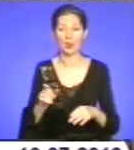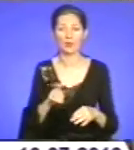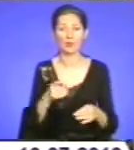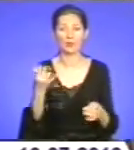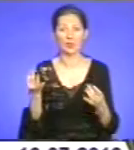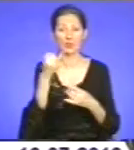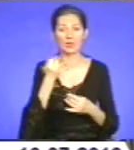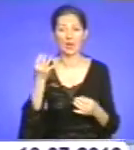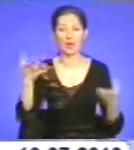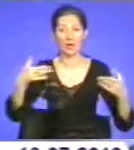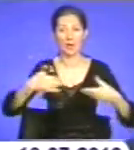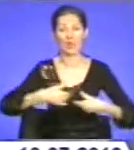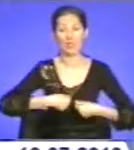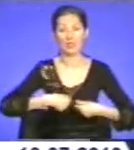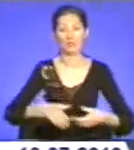враження.